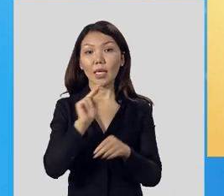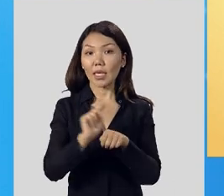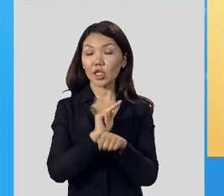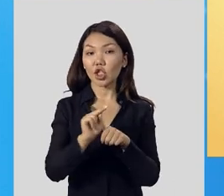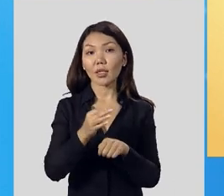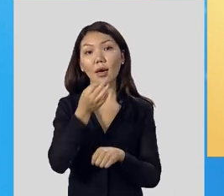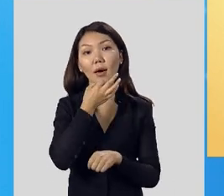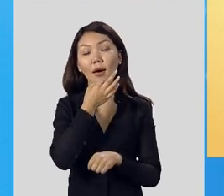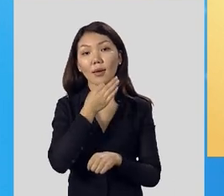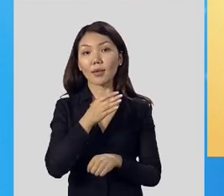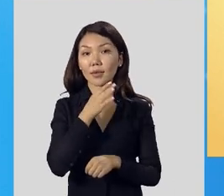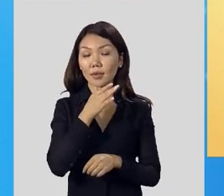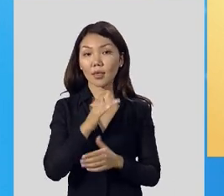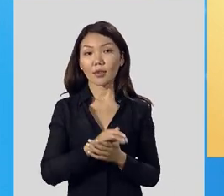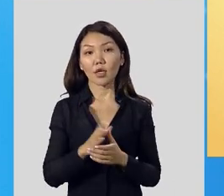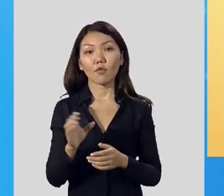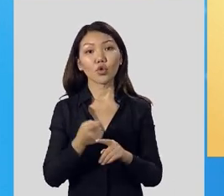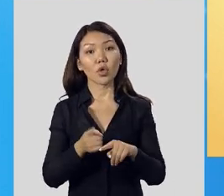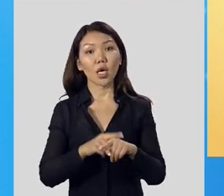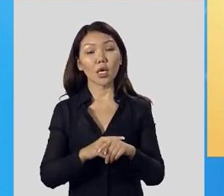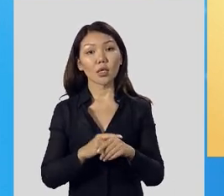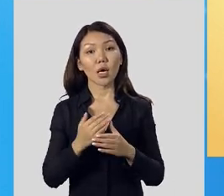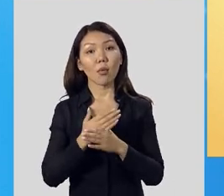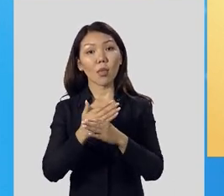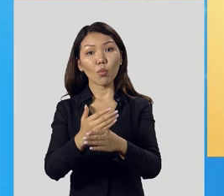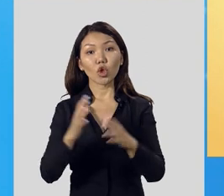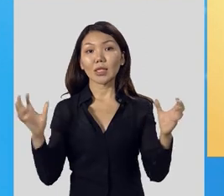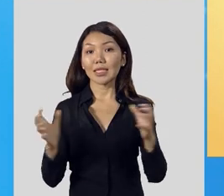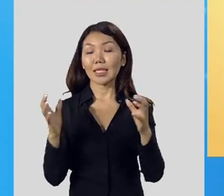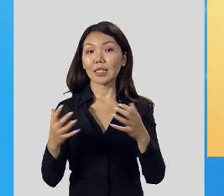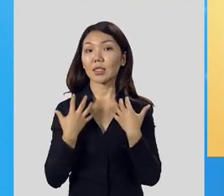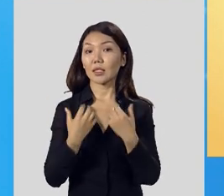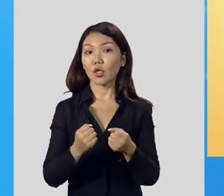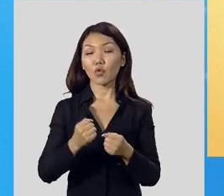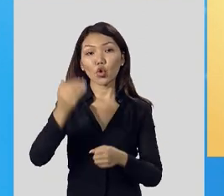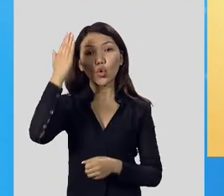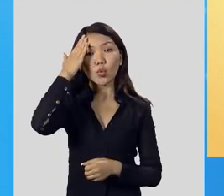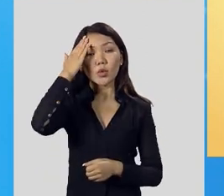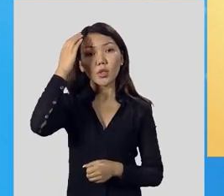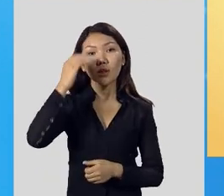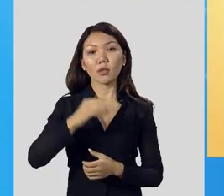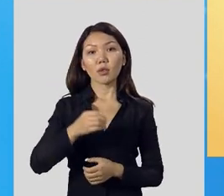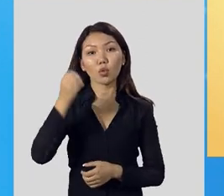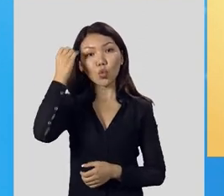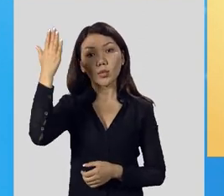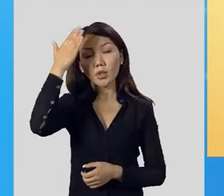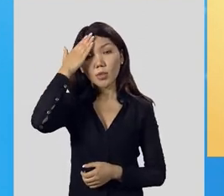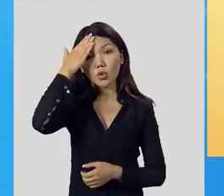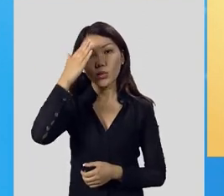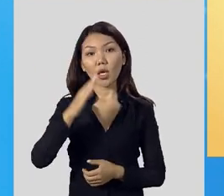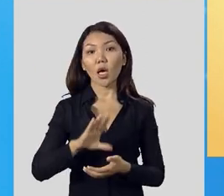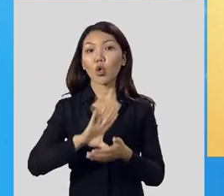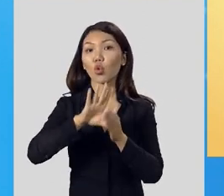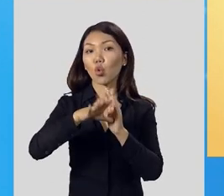ранних стадиях – все это поможет сохранить здоровье и умственные способности на долгие